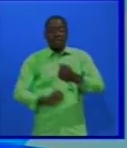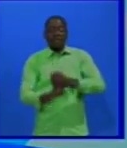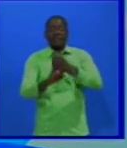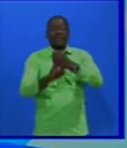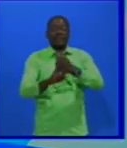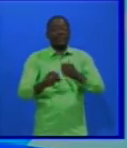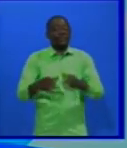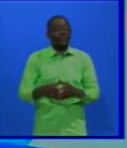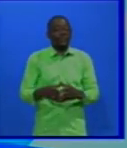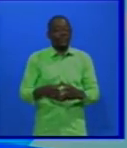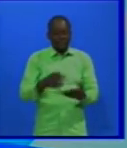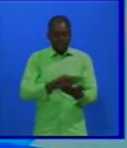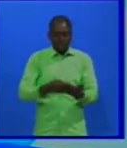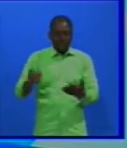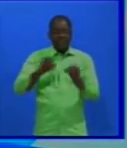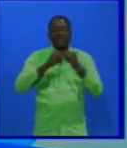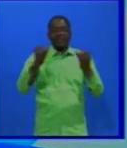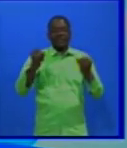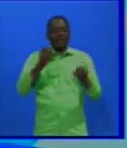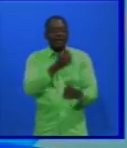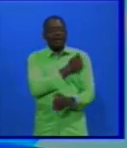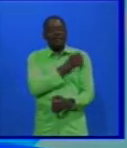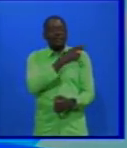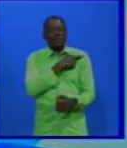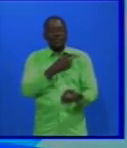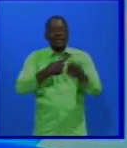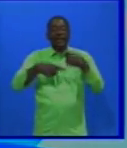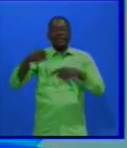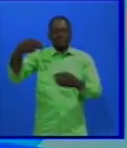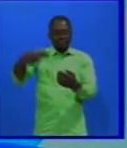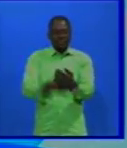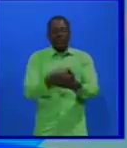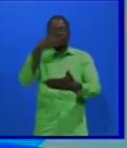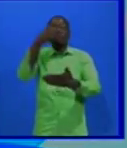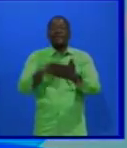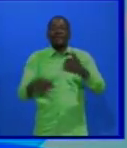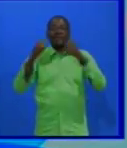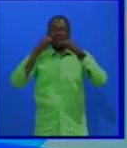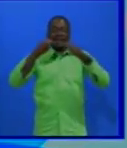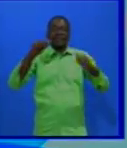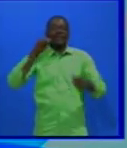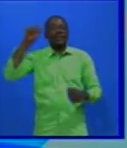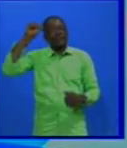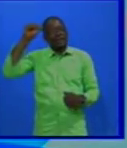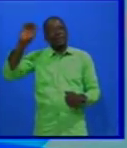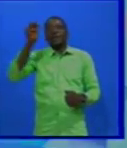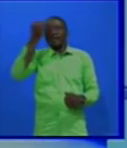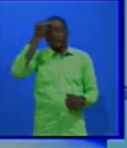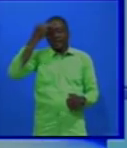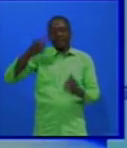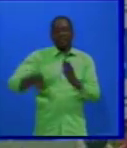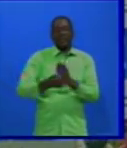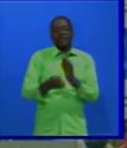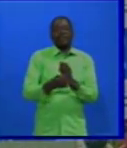La revue de presse avec Abdoul Rasmane Zongo qui revient sur les nouvelles taxes annoncées hier par la ministre de l'économie et pas seulement.